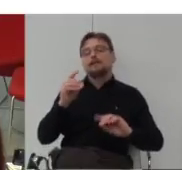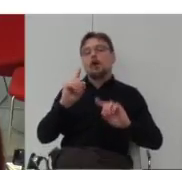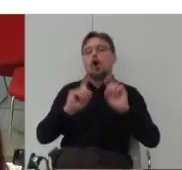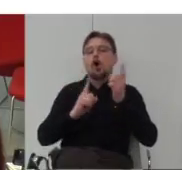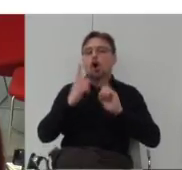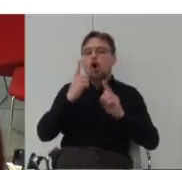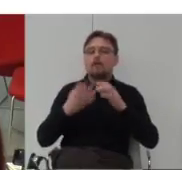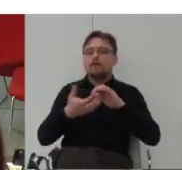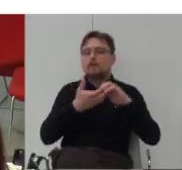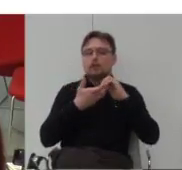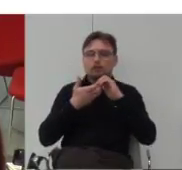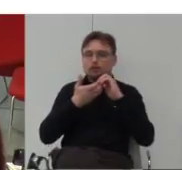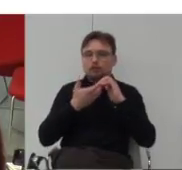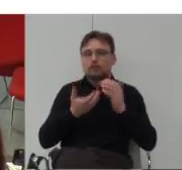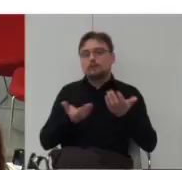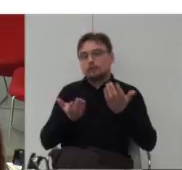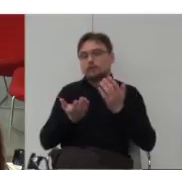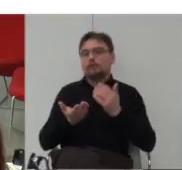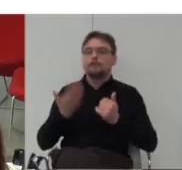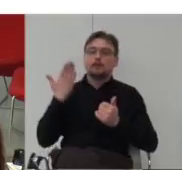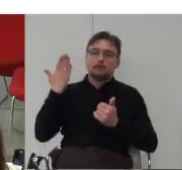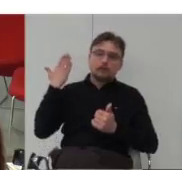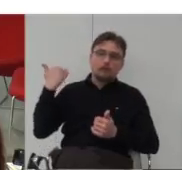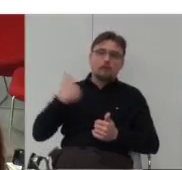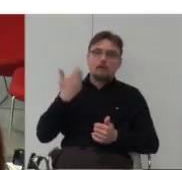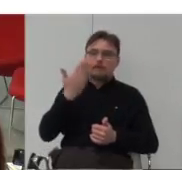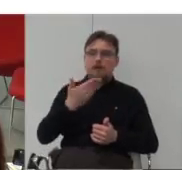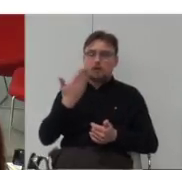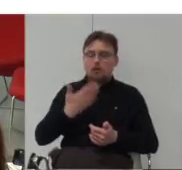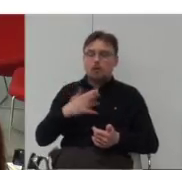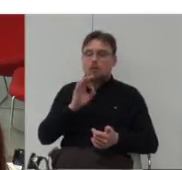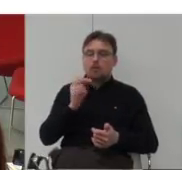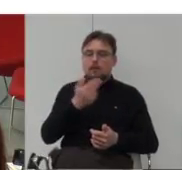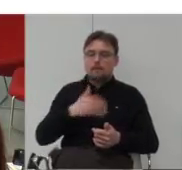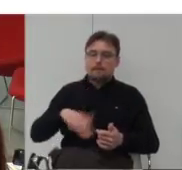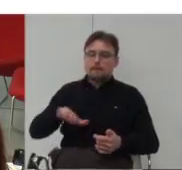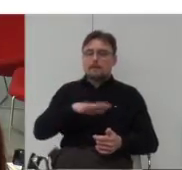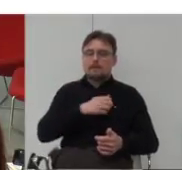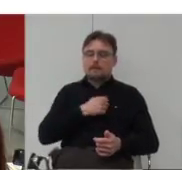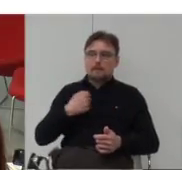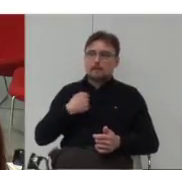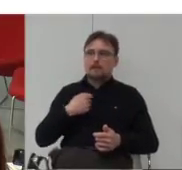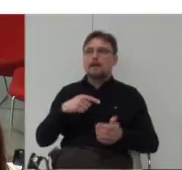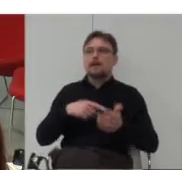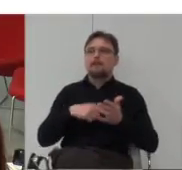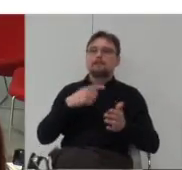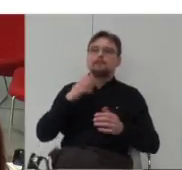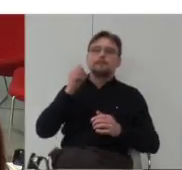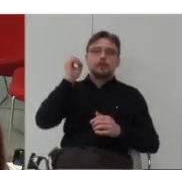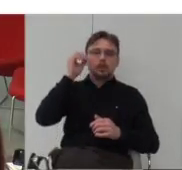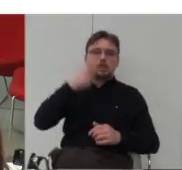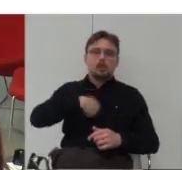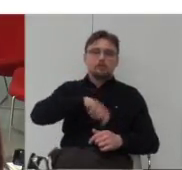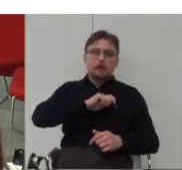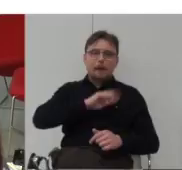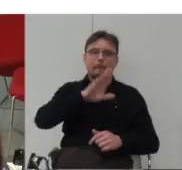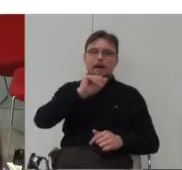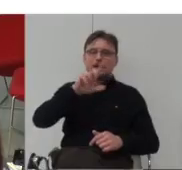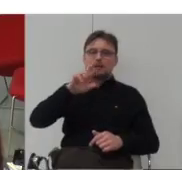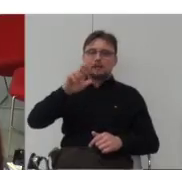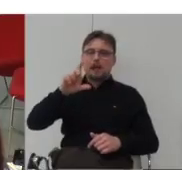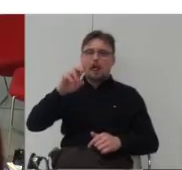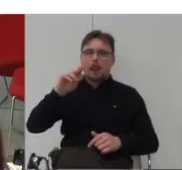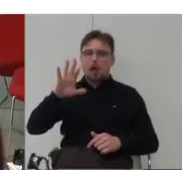o których opowiadaliście też wy przed chwilą, jeśli chodzi o Warszawę. To jest barceloński przykład. Mieliśmy